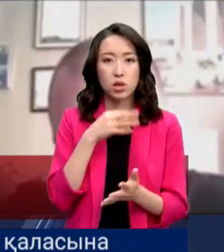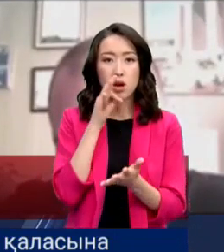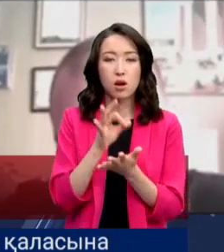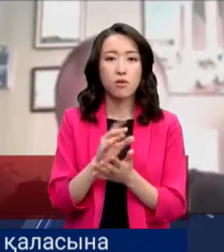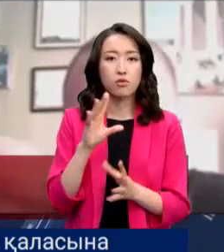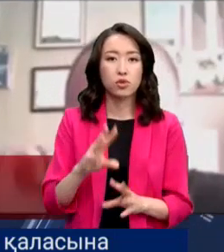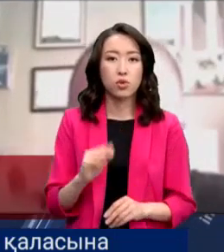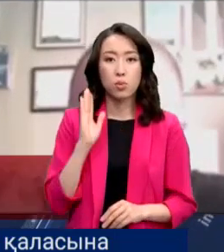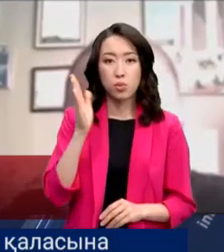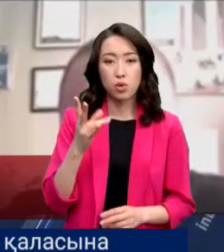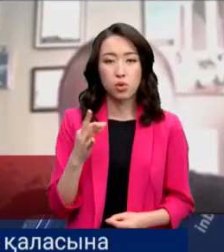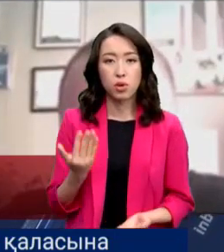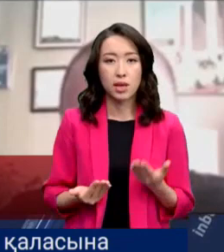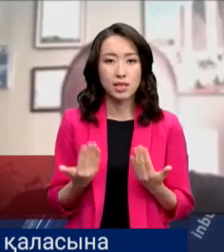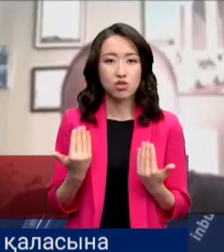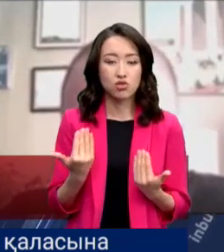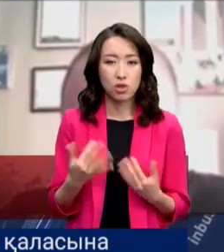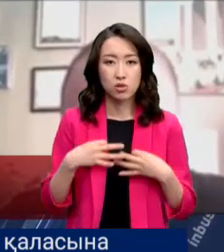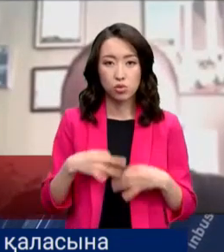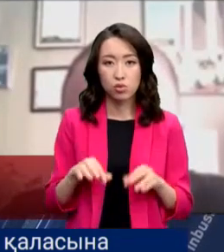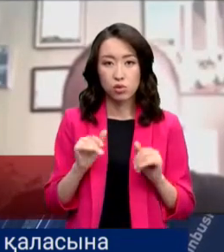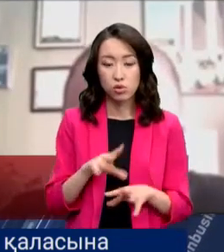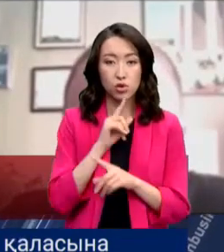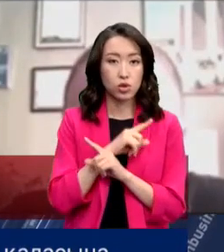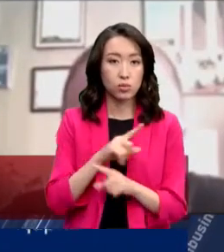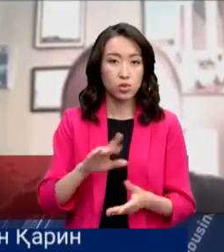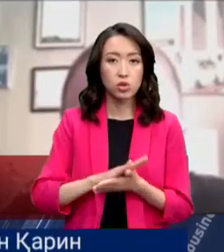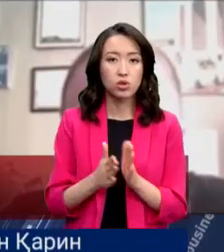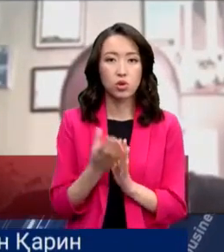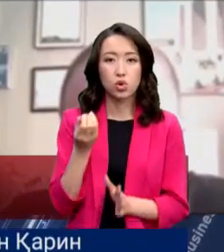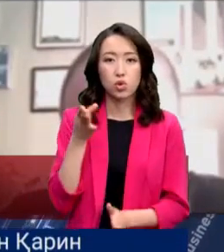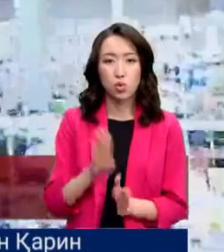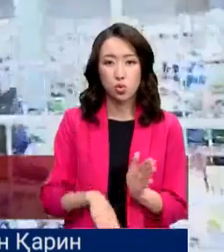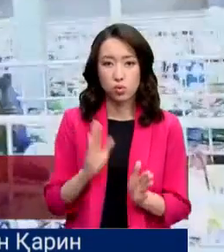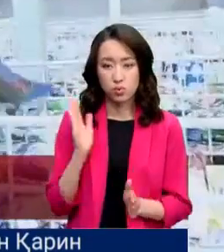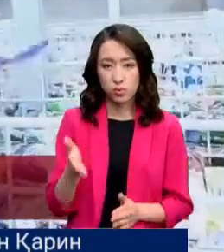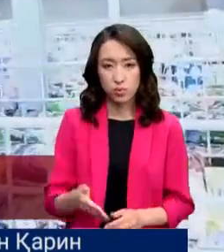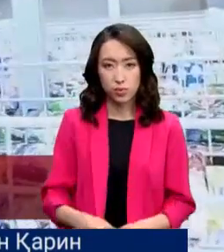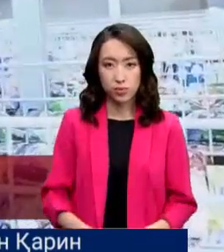в будущем, но если сейчас эти меры не принять, то ситуация будет еще хуже.